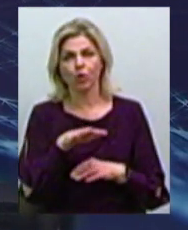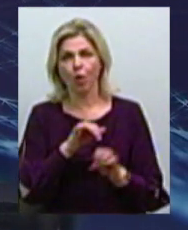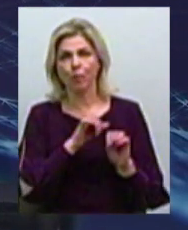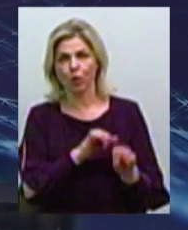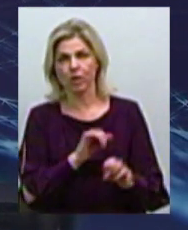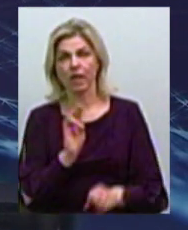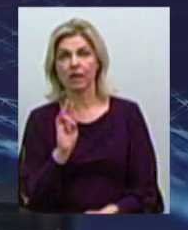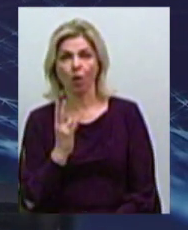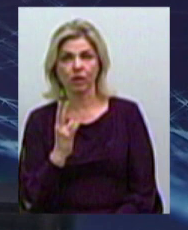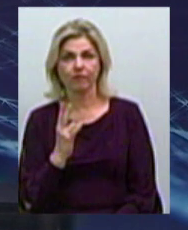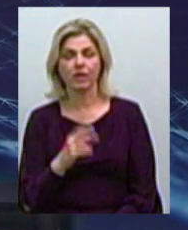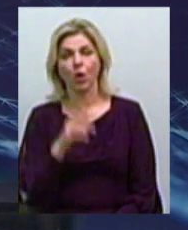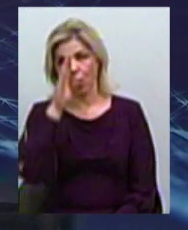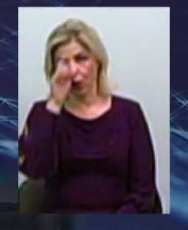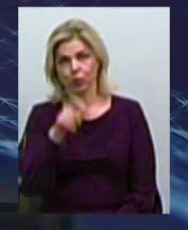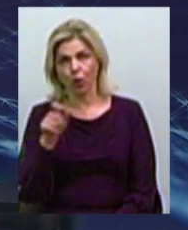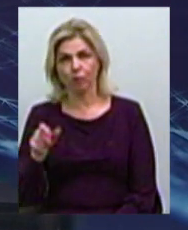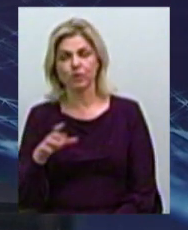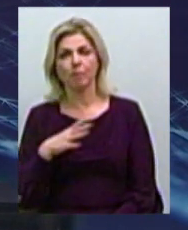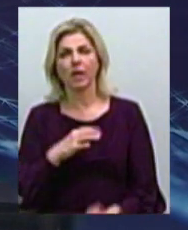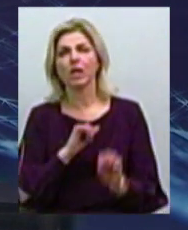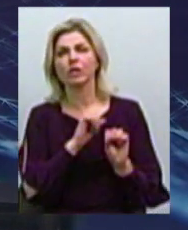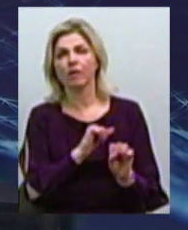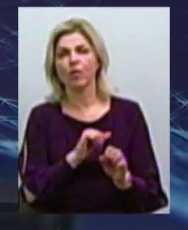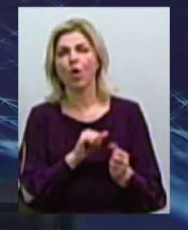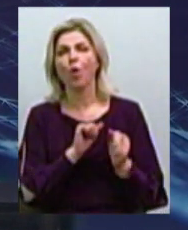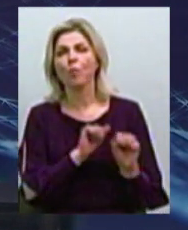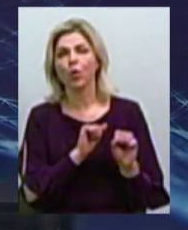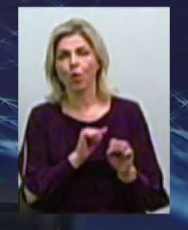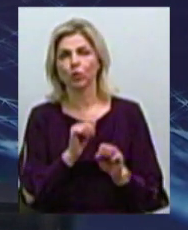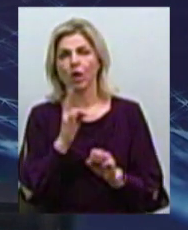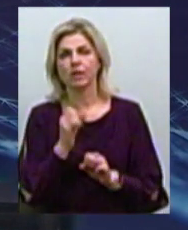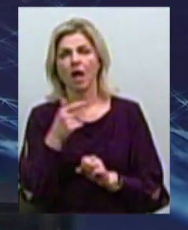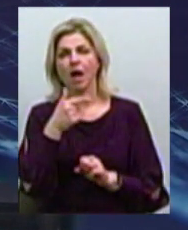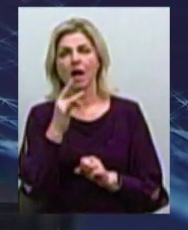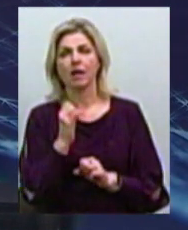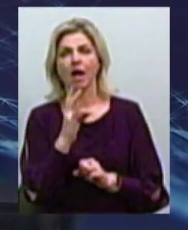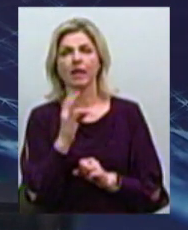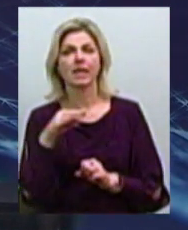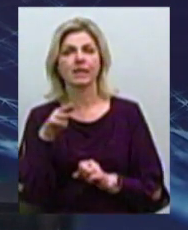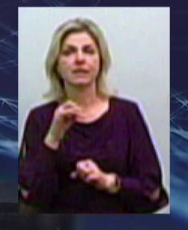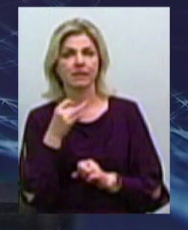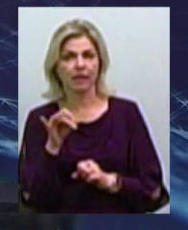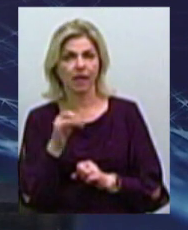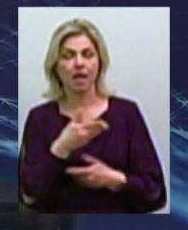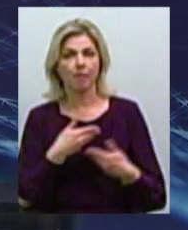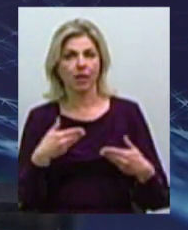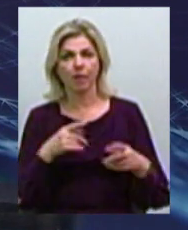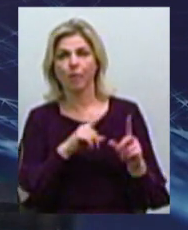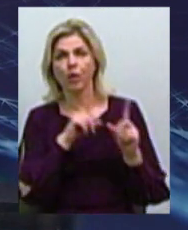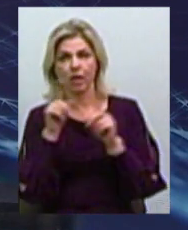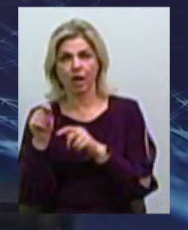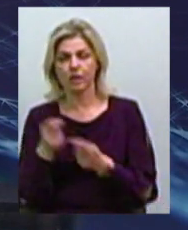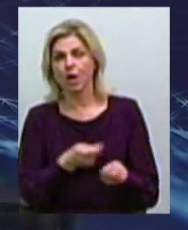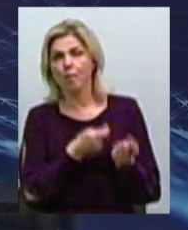Миколаївського. Хлопці на той момент стояли, тримали оборону під на Гранітному, власне, і ми поїхали, повезли їм